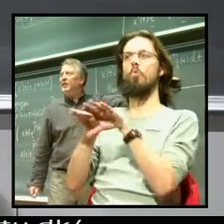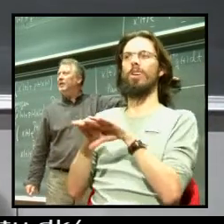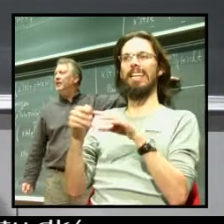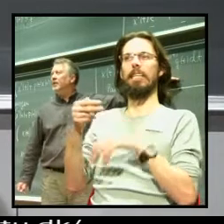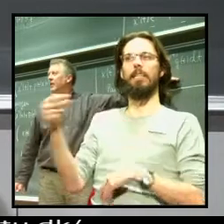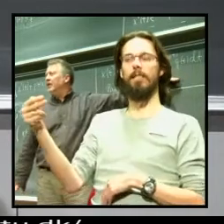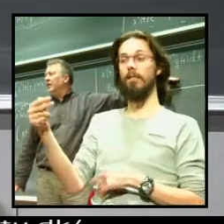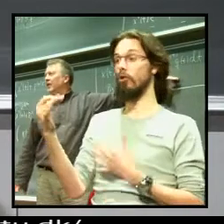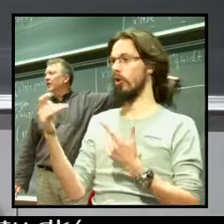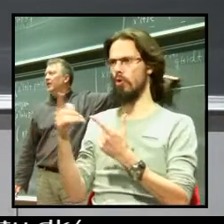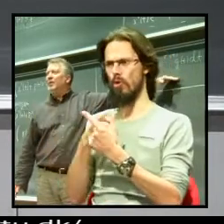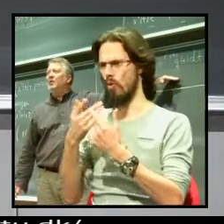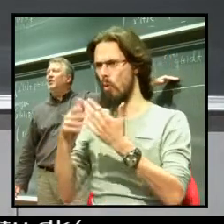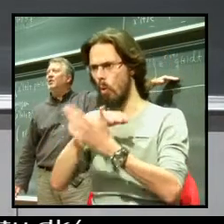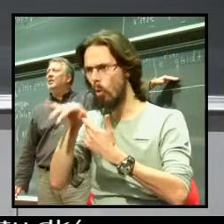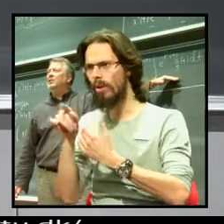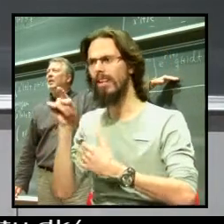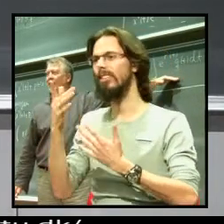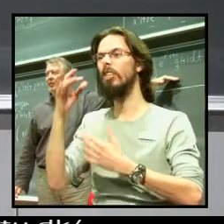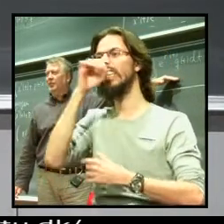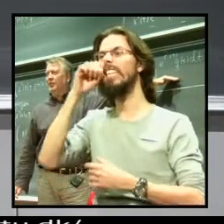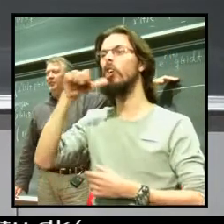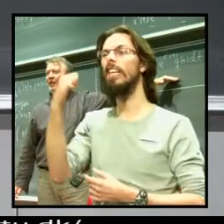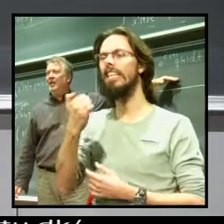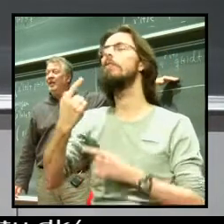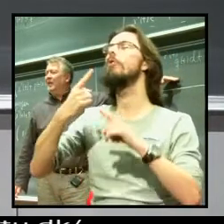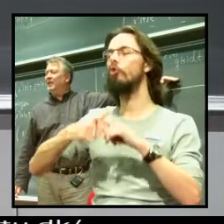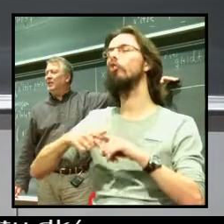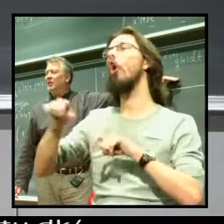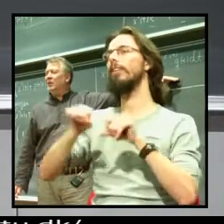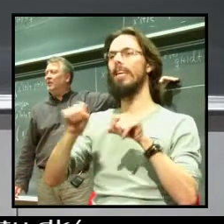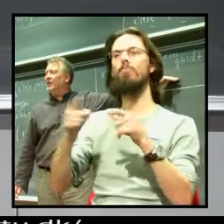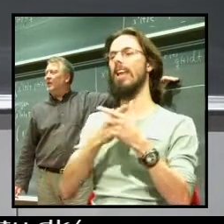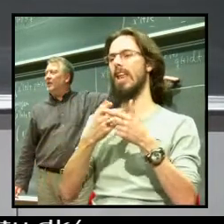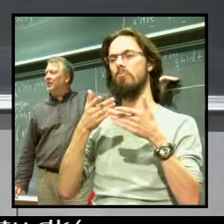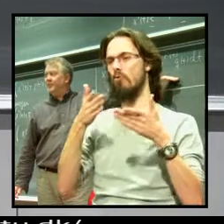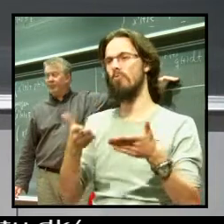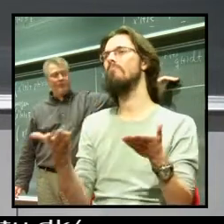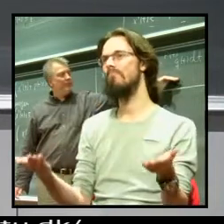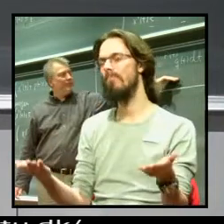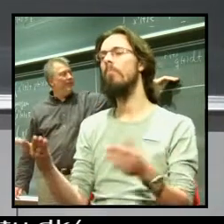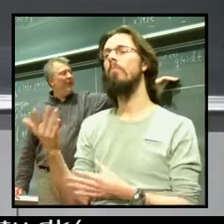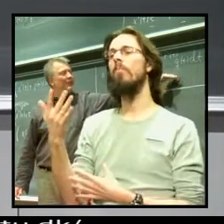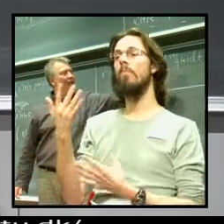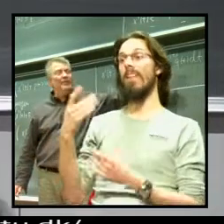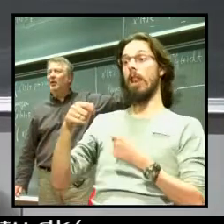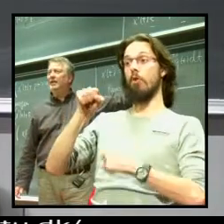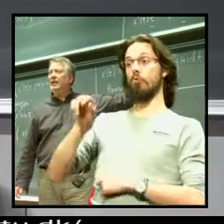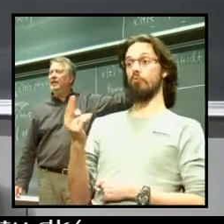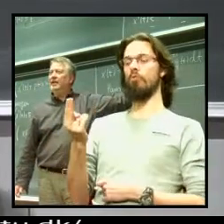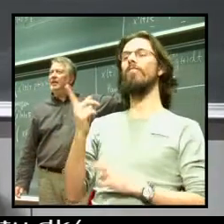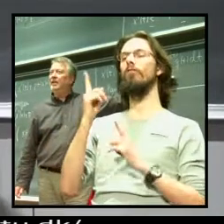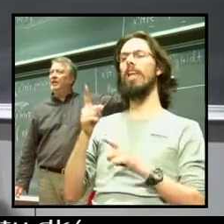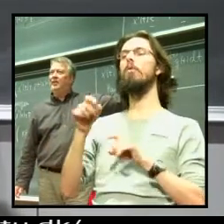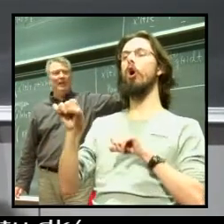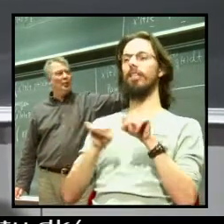griseri, og det er man nødt til at håndtere på en eller anden måde. Og det, som det nu kommer til at handle om, det er, hvordan vi håndterer